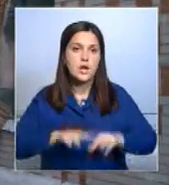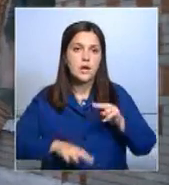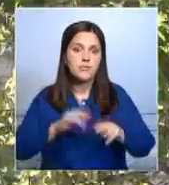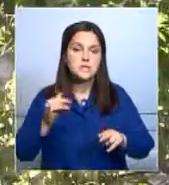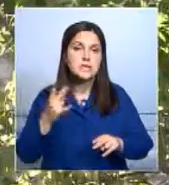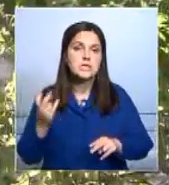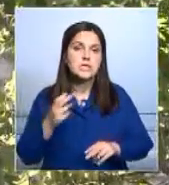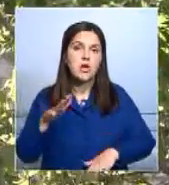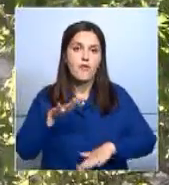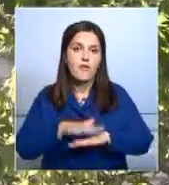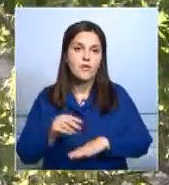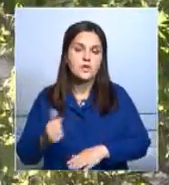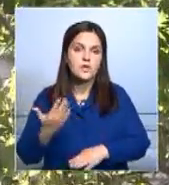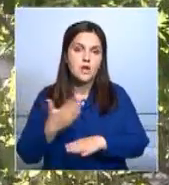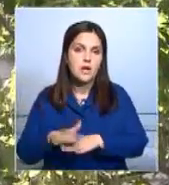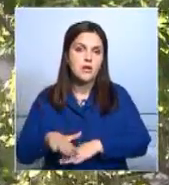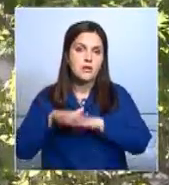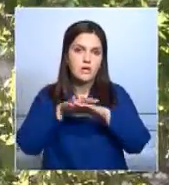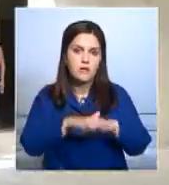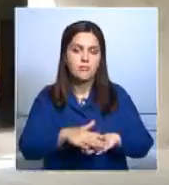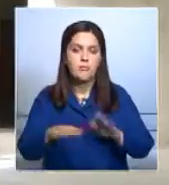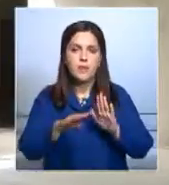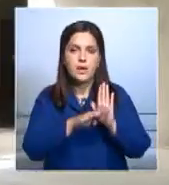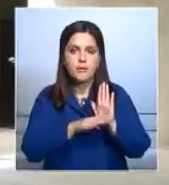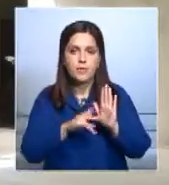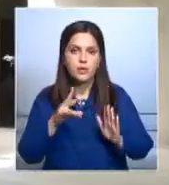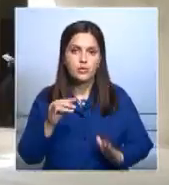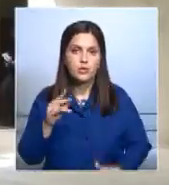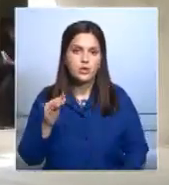на средства из нацфонда по программе «Нурлы-Жол».